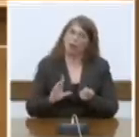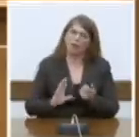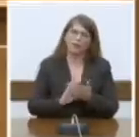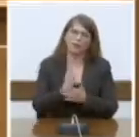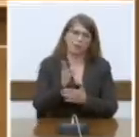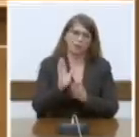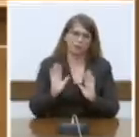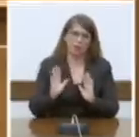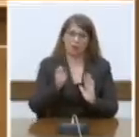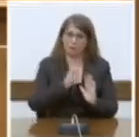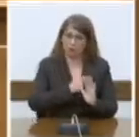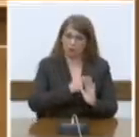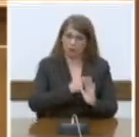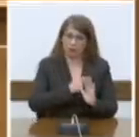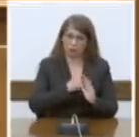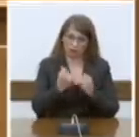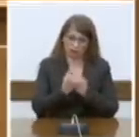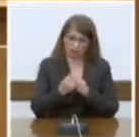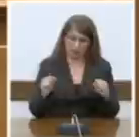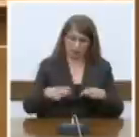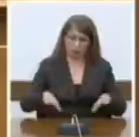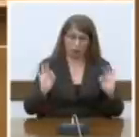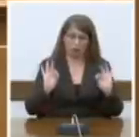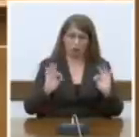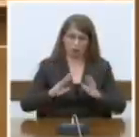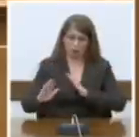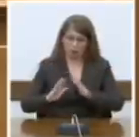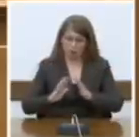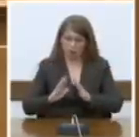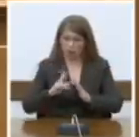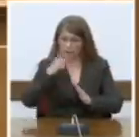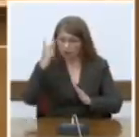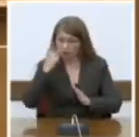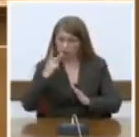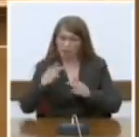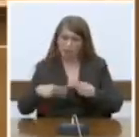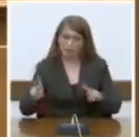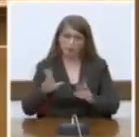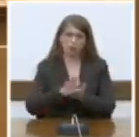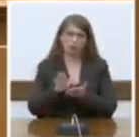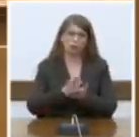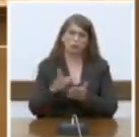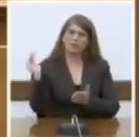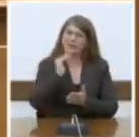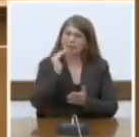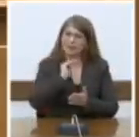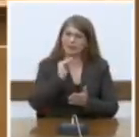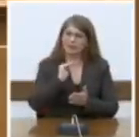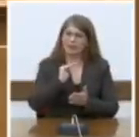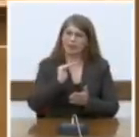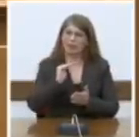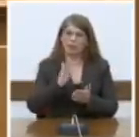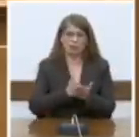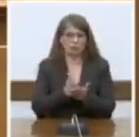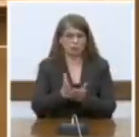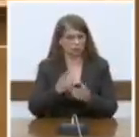Όμως θεωρούμε ότι η ανεξαρτησία των αρχών, η προστασία των δικαιωμάτων, η ελευθερία του τύπου και η ταχεία απονομή της δικαιοσύνης είναι